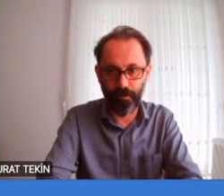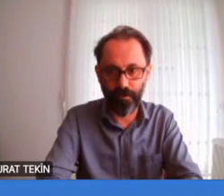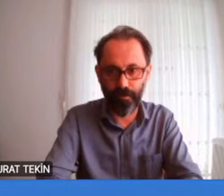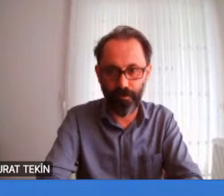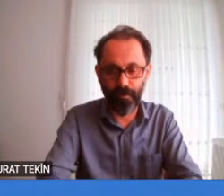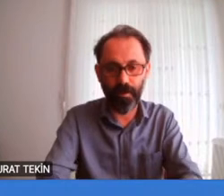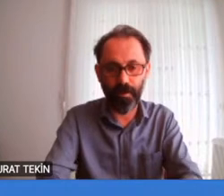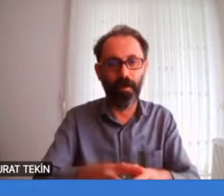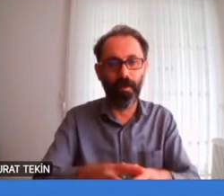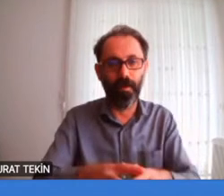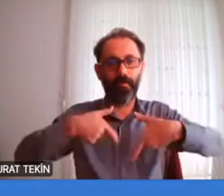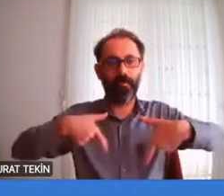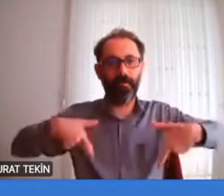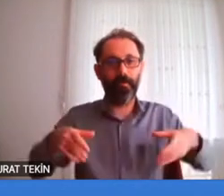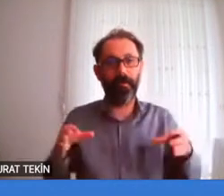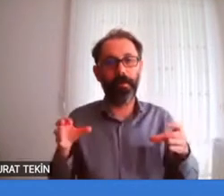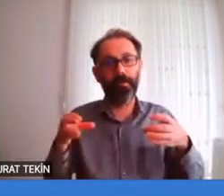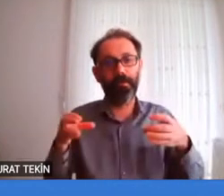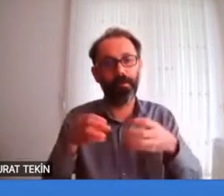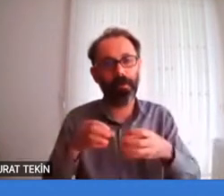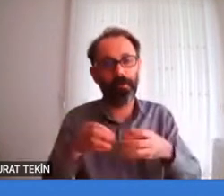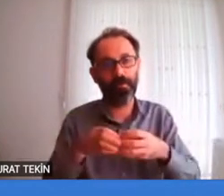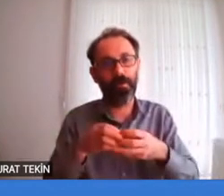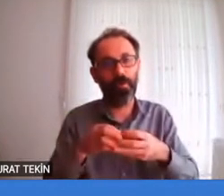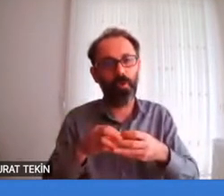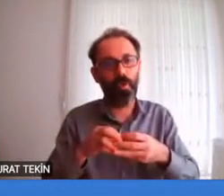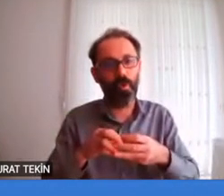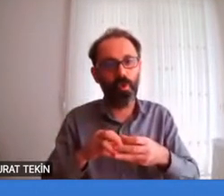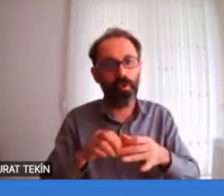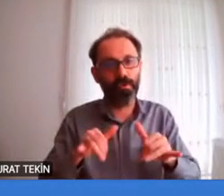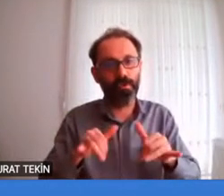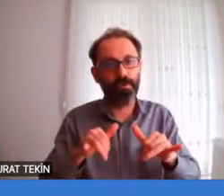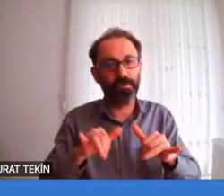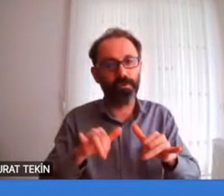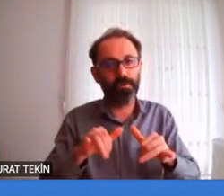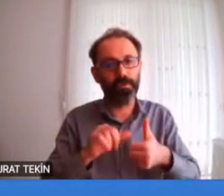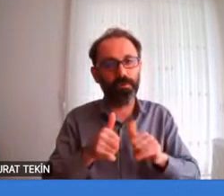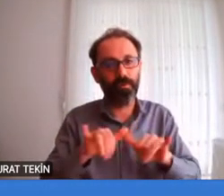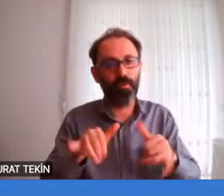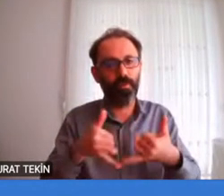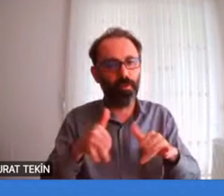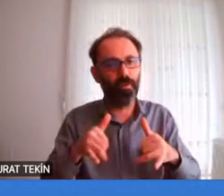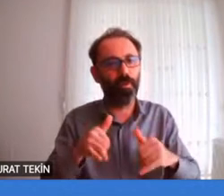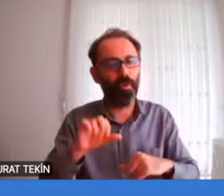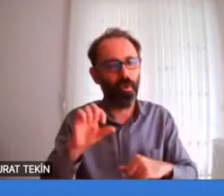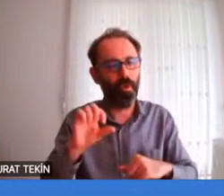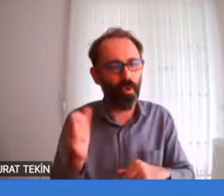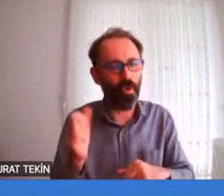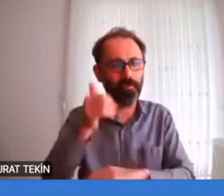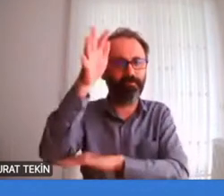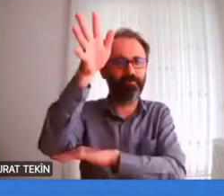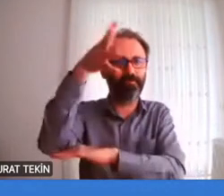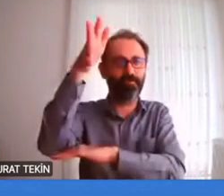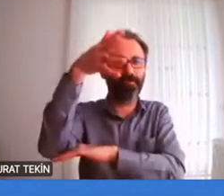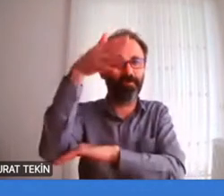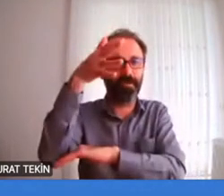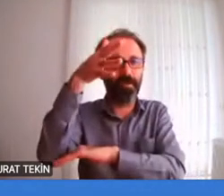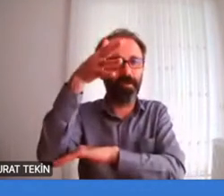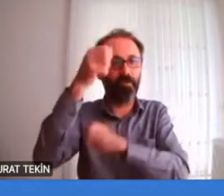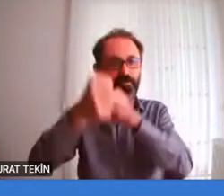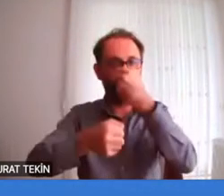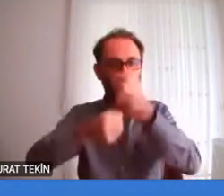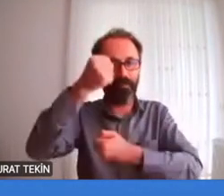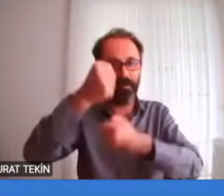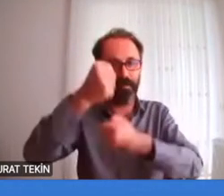Milli takımda yer almak gerçekten çok önemli. Bayrağımızı dalgalandırmak gerçekten çok önemli. Çok